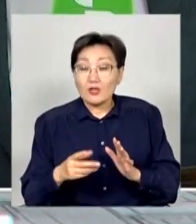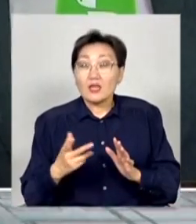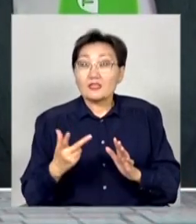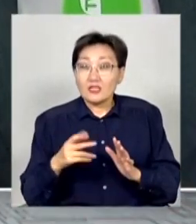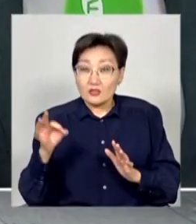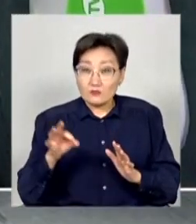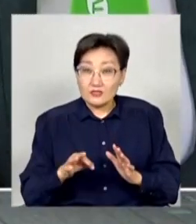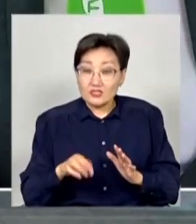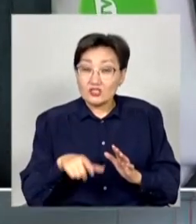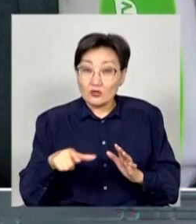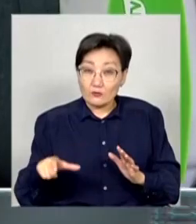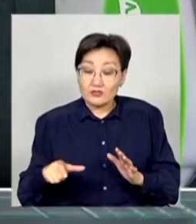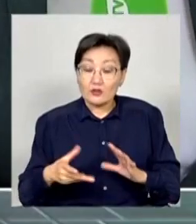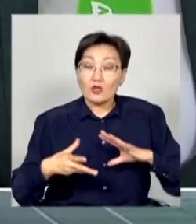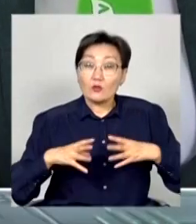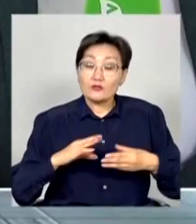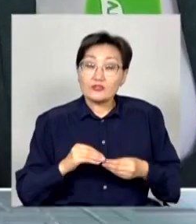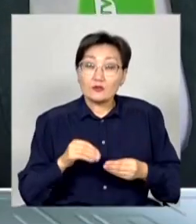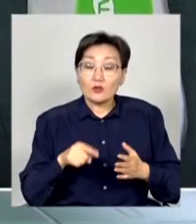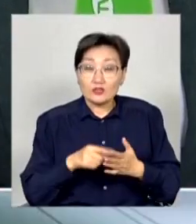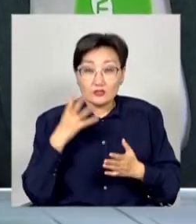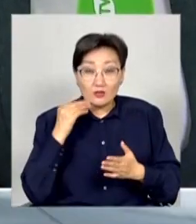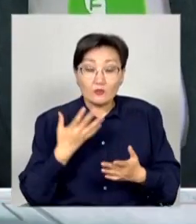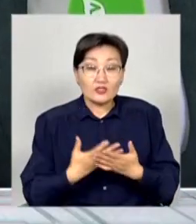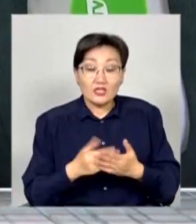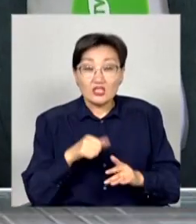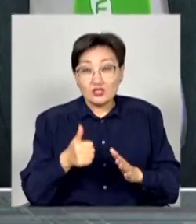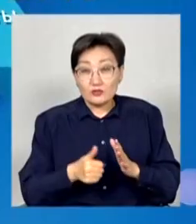19,3% астанчан. И замыкает тройку Алматы с показателем